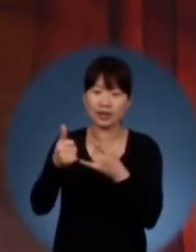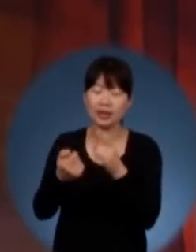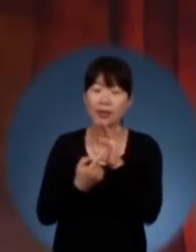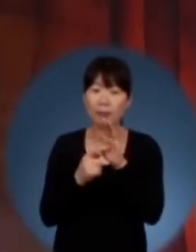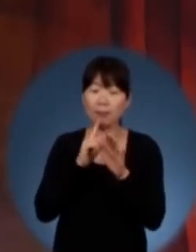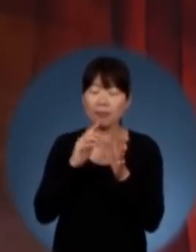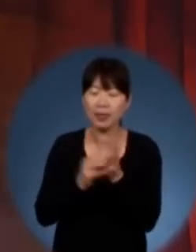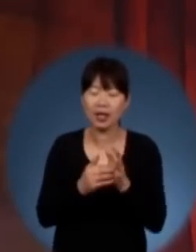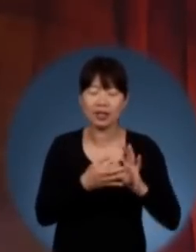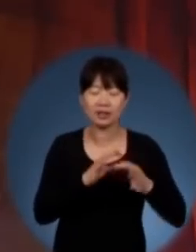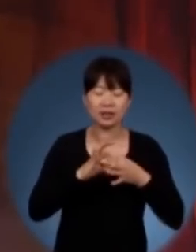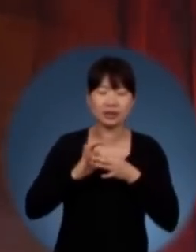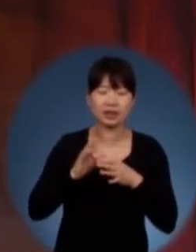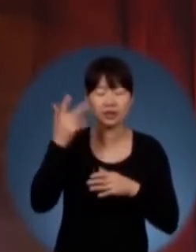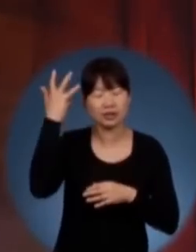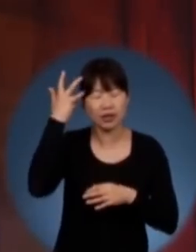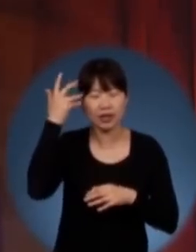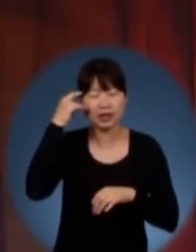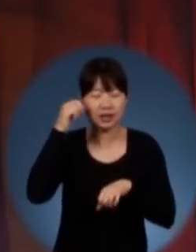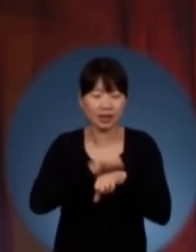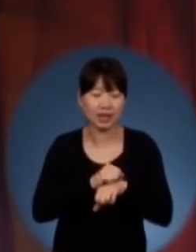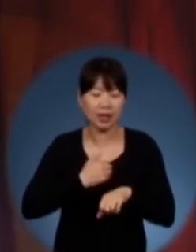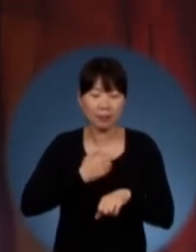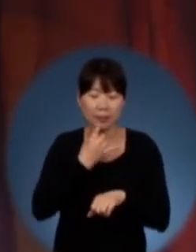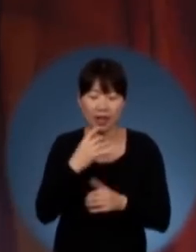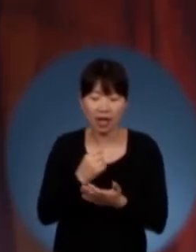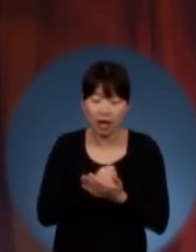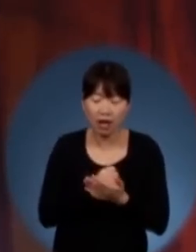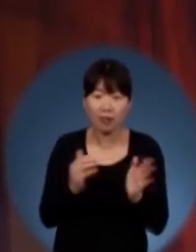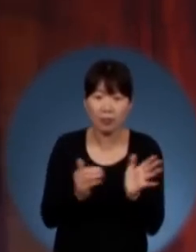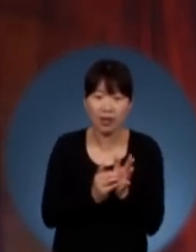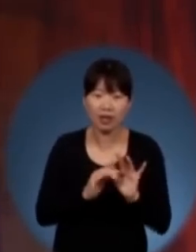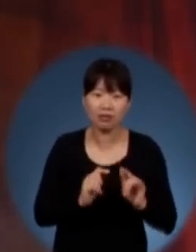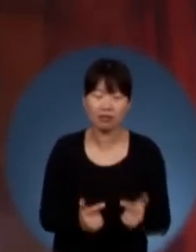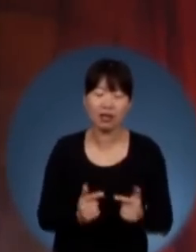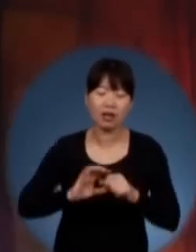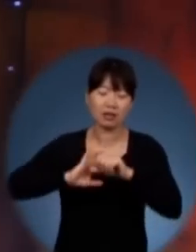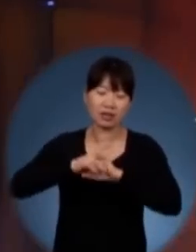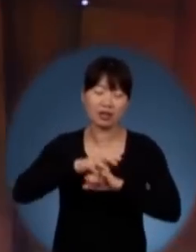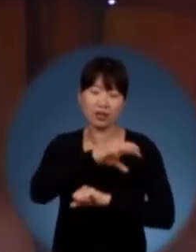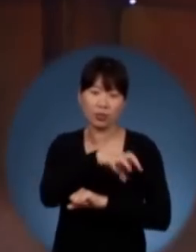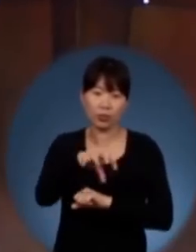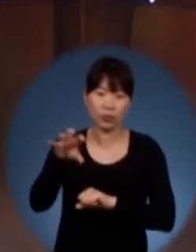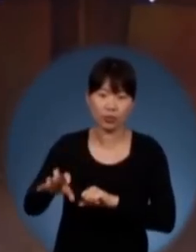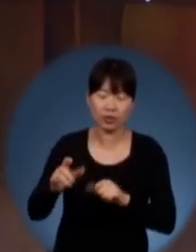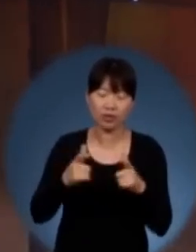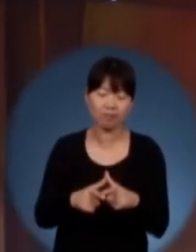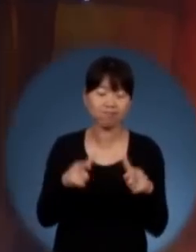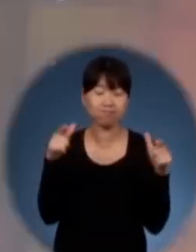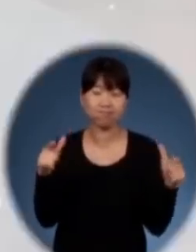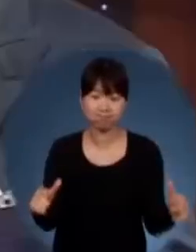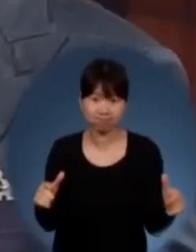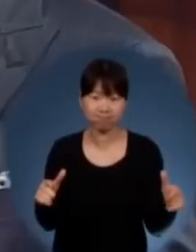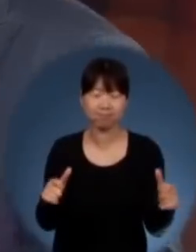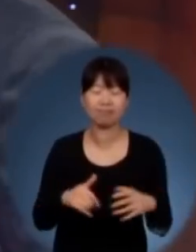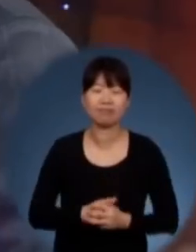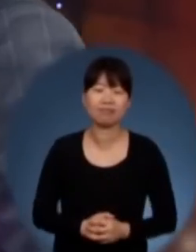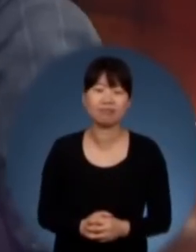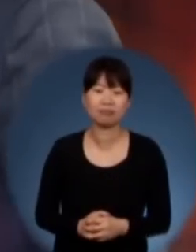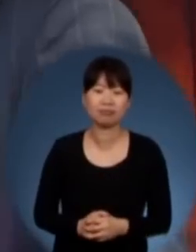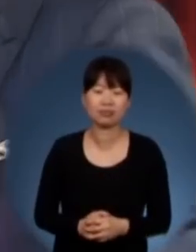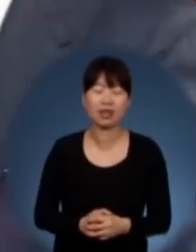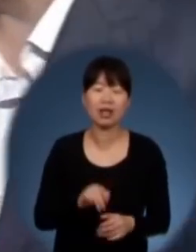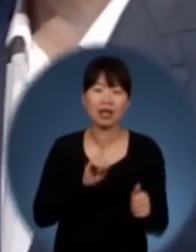그리스 철학의 지혜를 자기만 가지고 있는 것이 아니라 이것을 전 세계에 확산시키려고 합니다